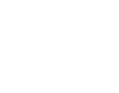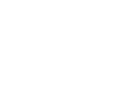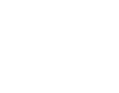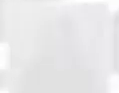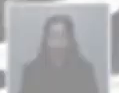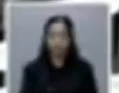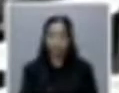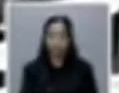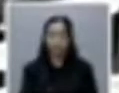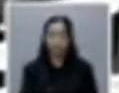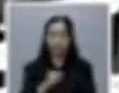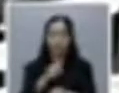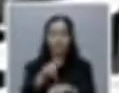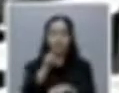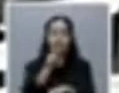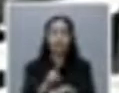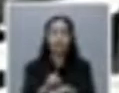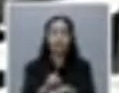ท่านประธานที่เคารพ